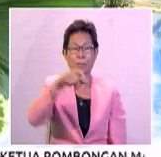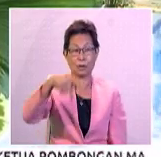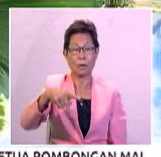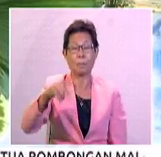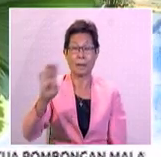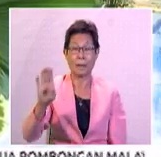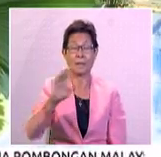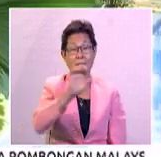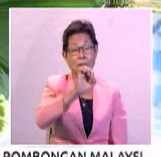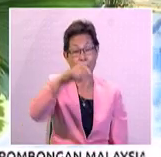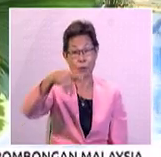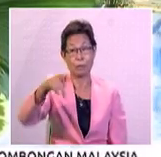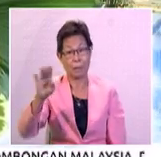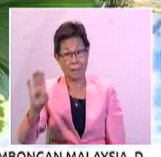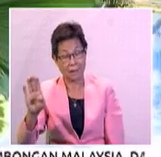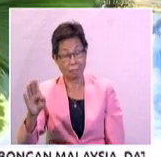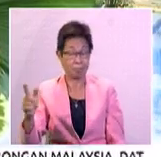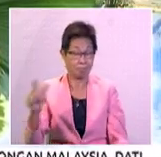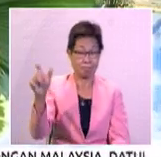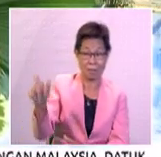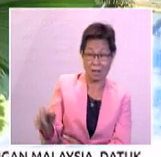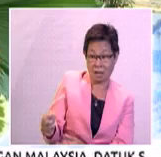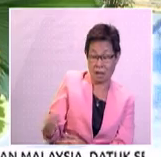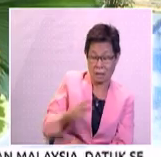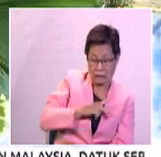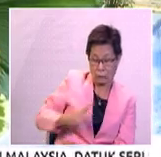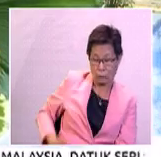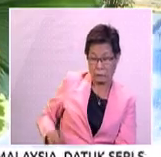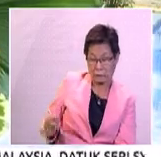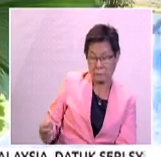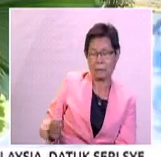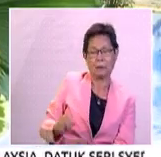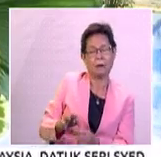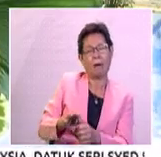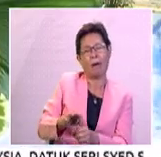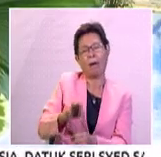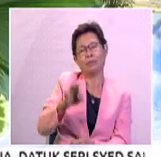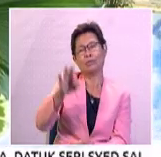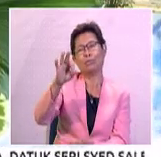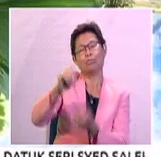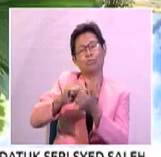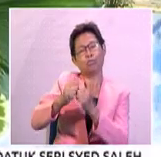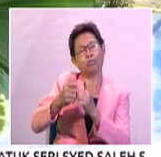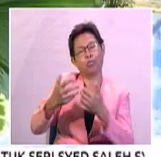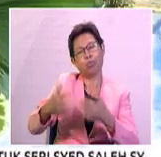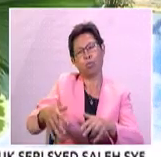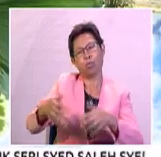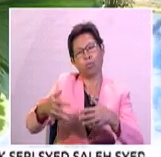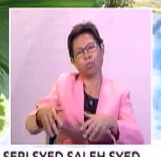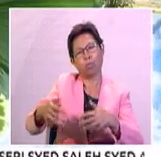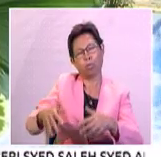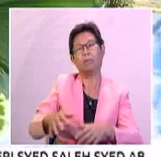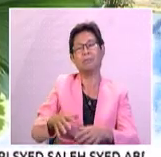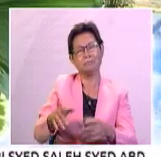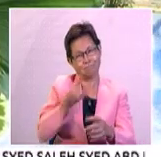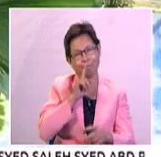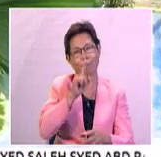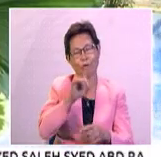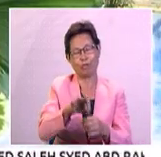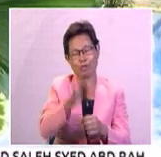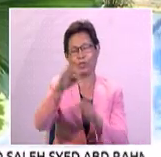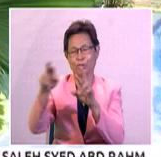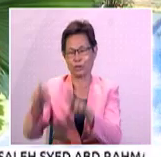Yang di-Pertuan Agong adalah seorang yang sangat berjiwa sukan. Sudah tentu berjiwa rakyat,